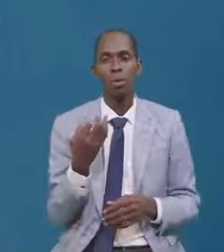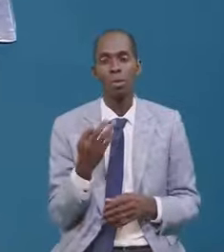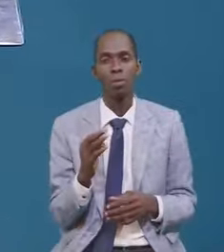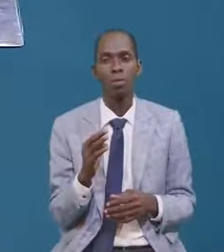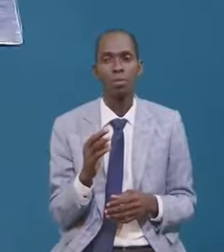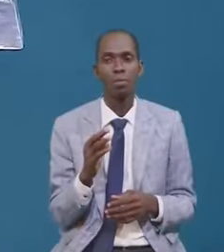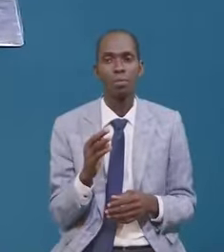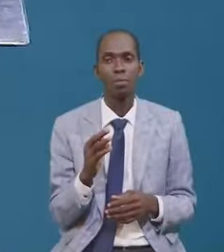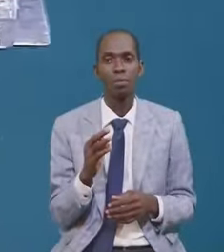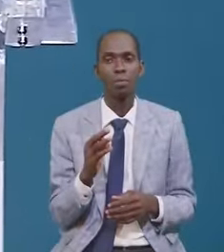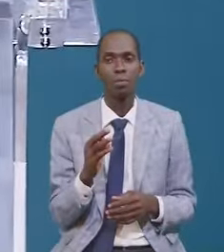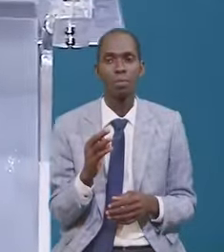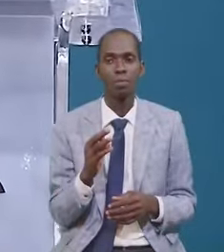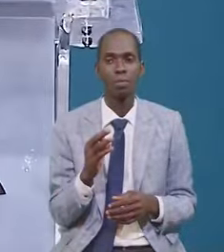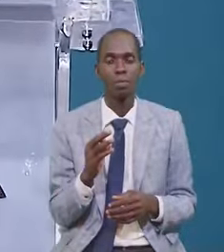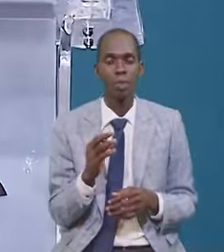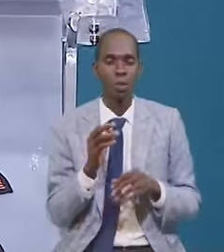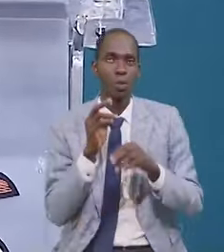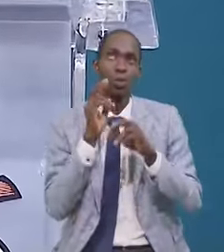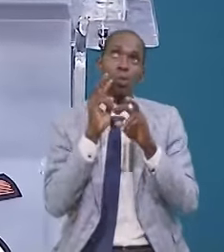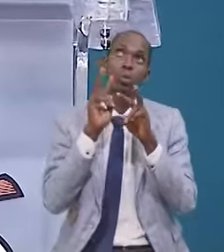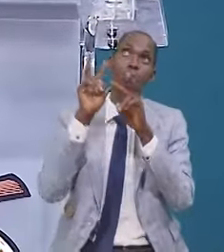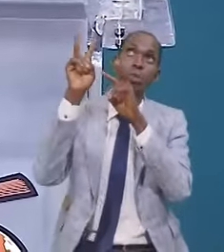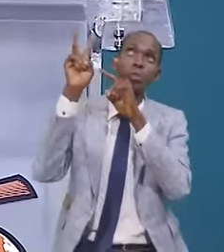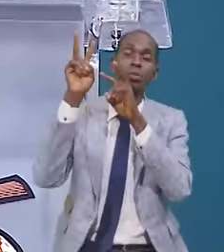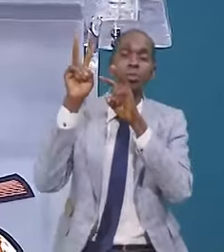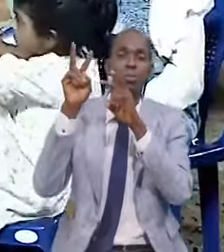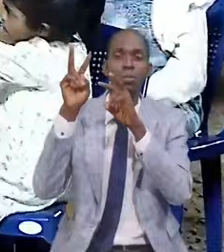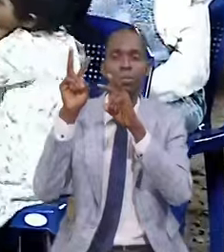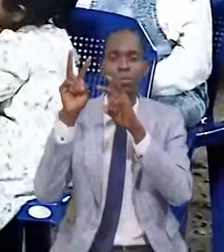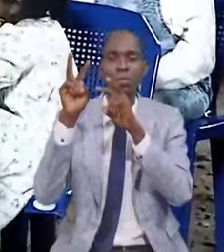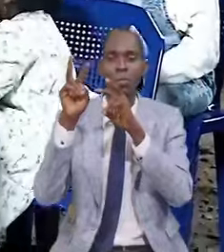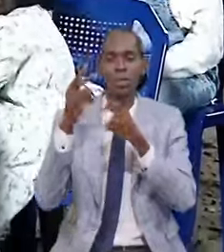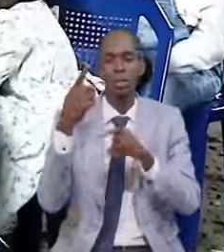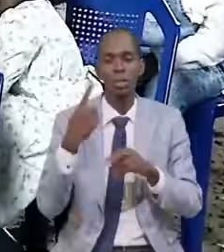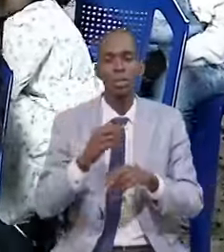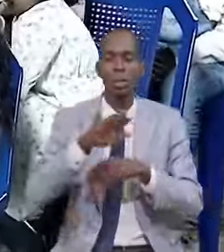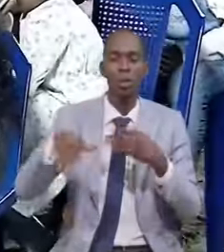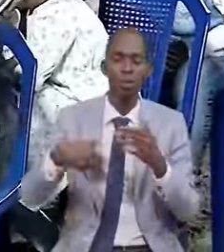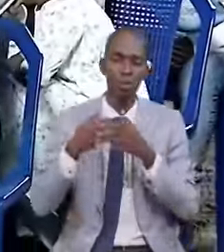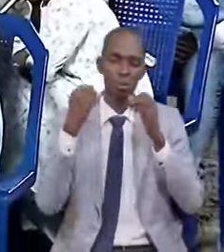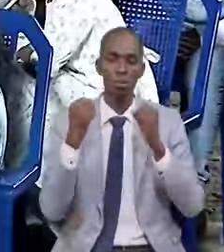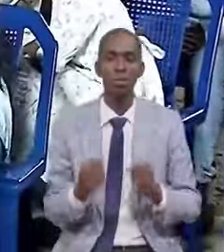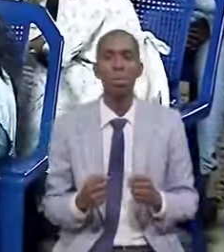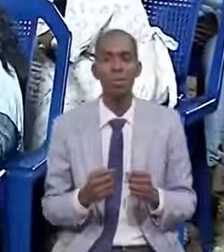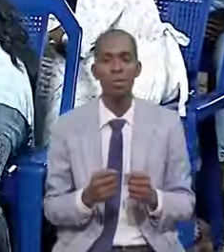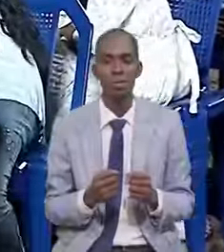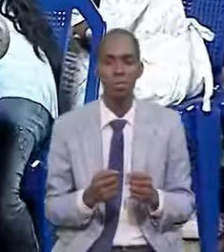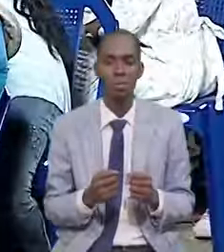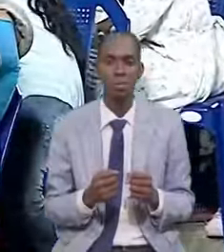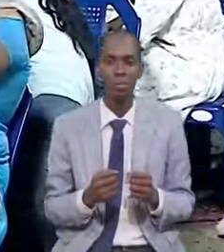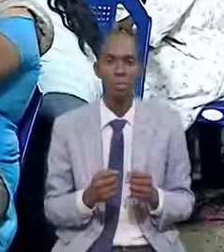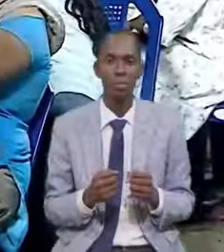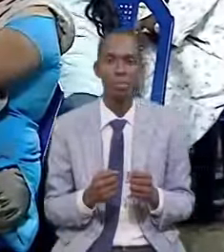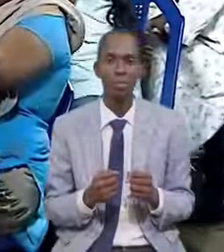ద లైఫ్ ఆఫ్ లూకి unto him the almighty, sarvashaktudaina devunu